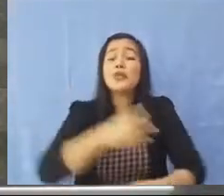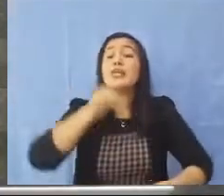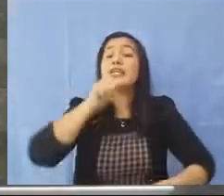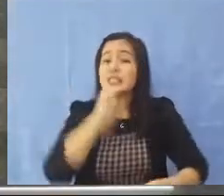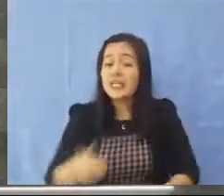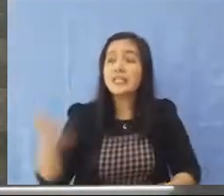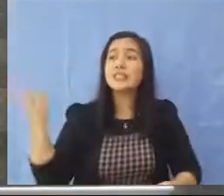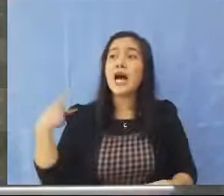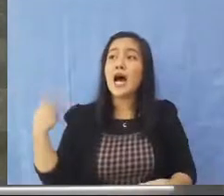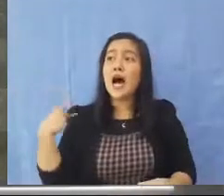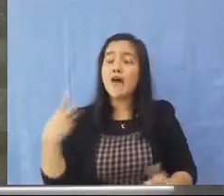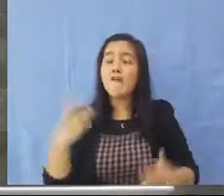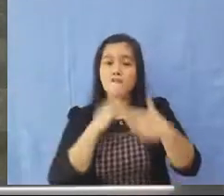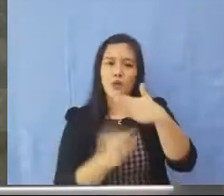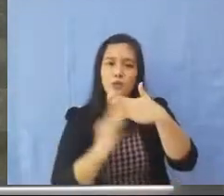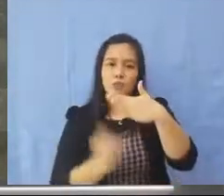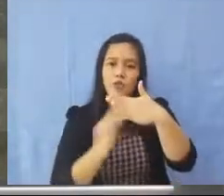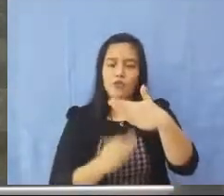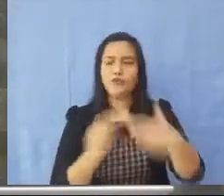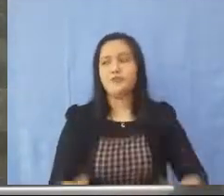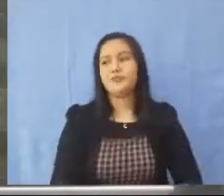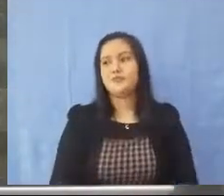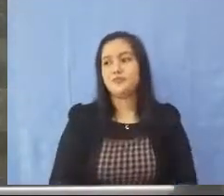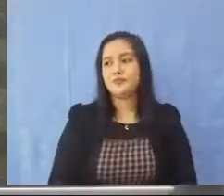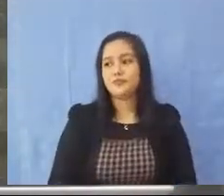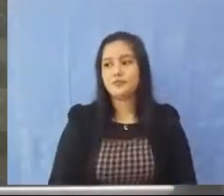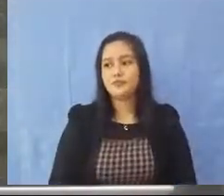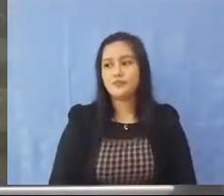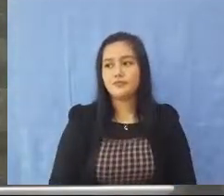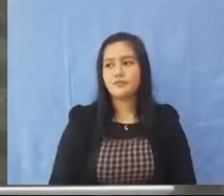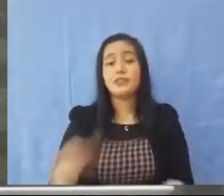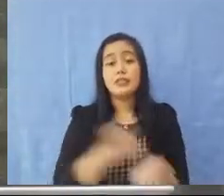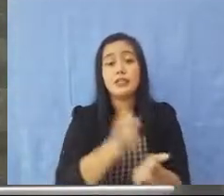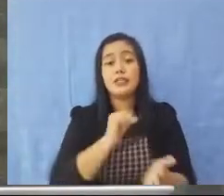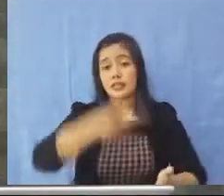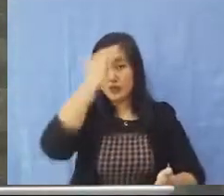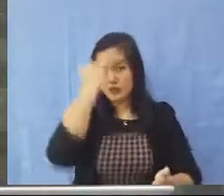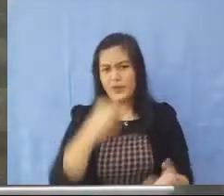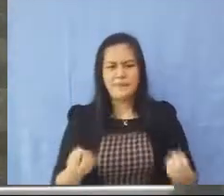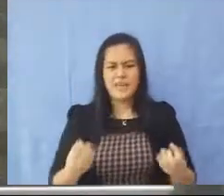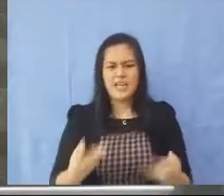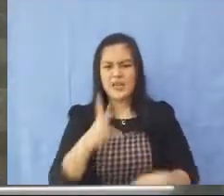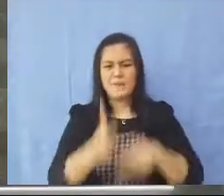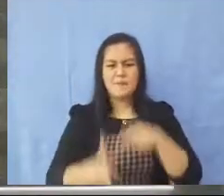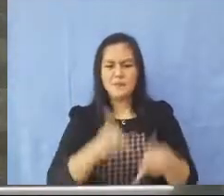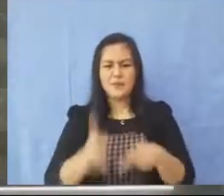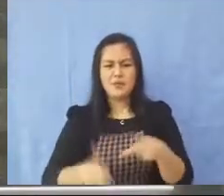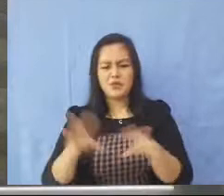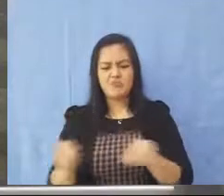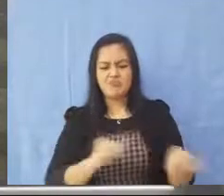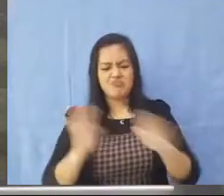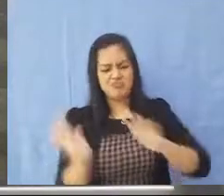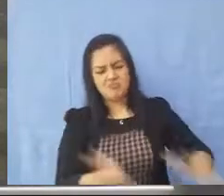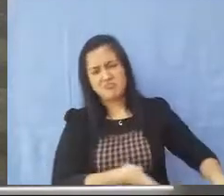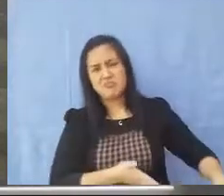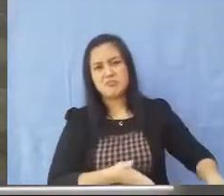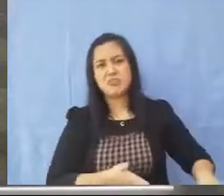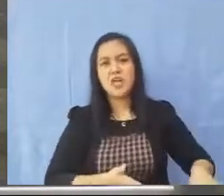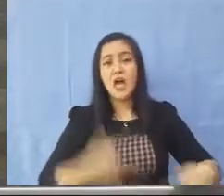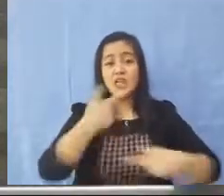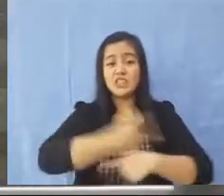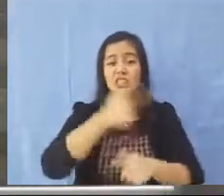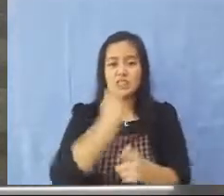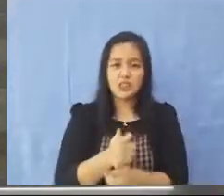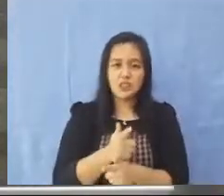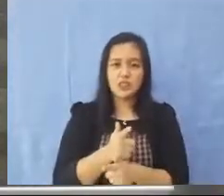nga hanggang ngayon sinisira nila yung pundasyon, which is the Genesis account. Gusto nilang tanggalin yan. Gusto nilang patunayan up till this time.